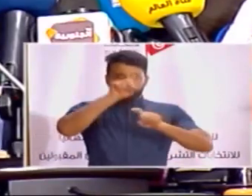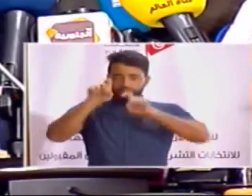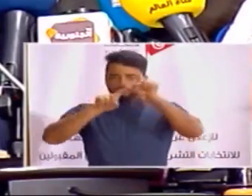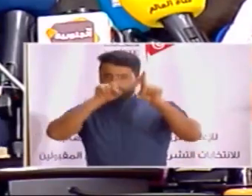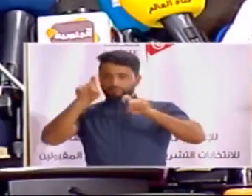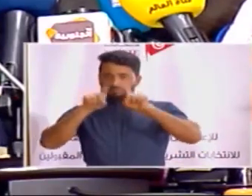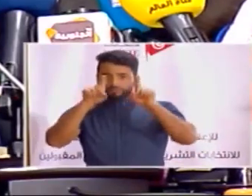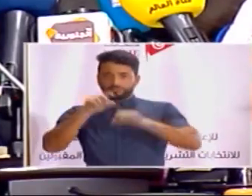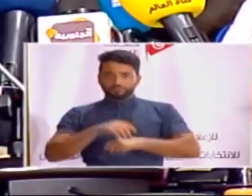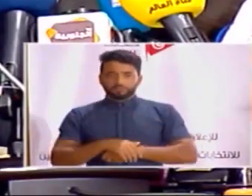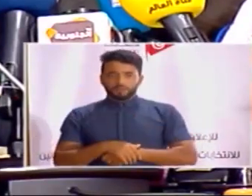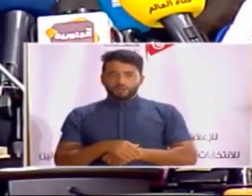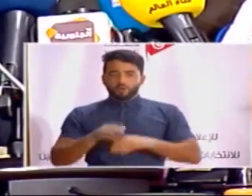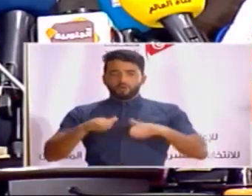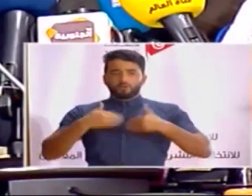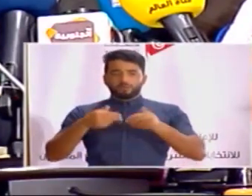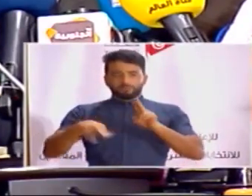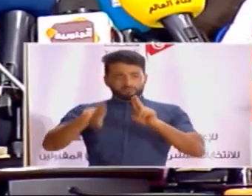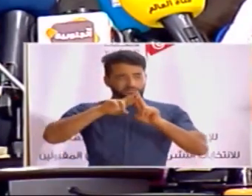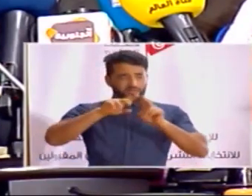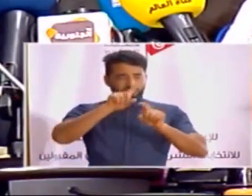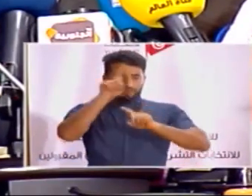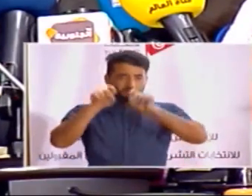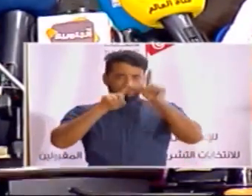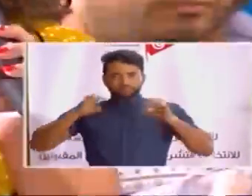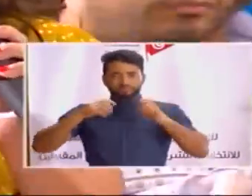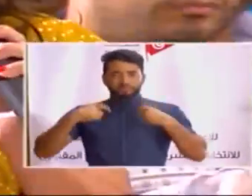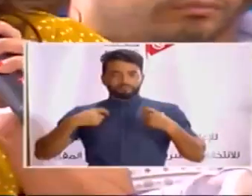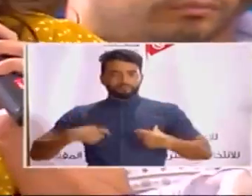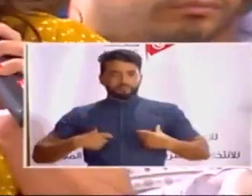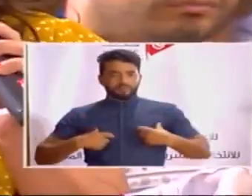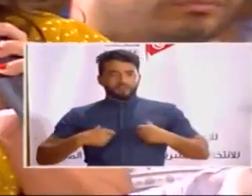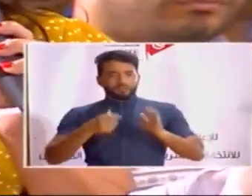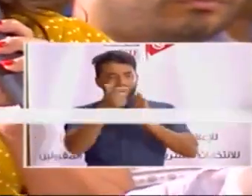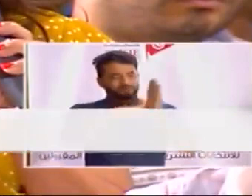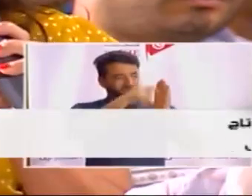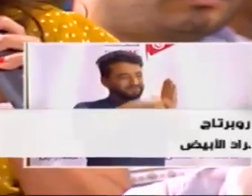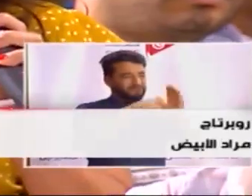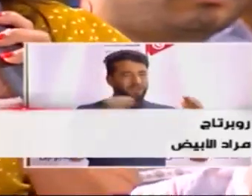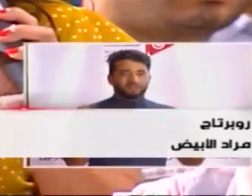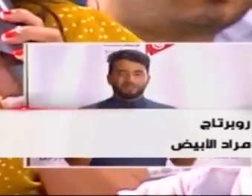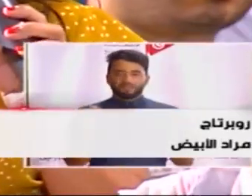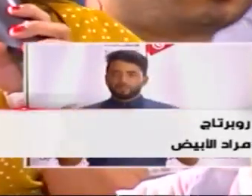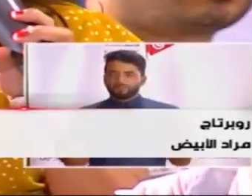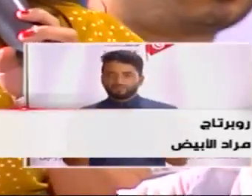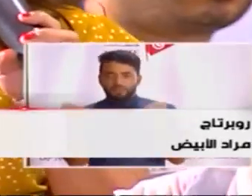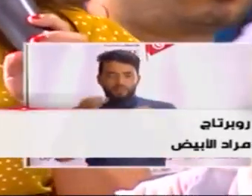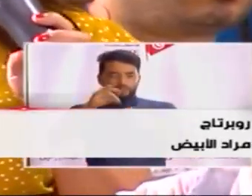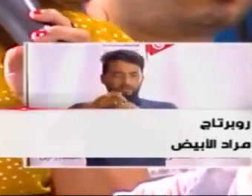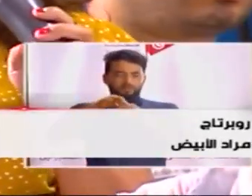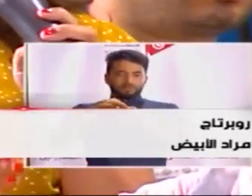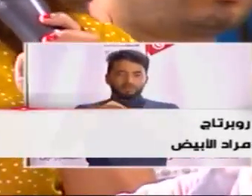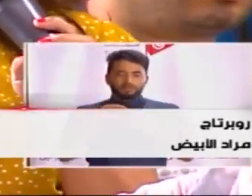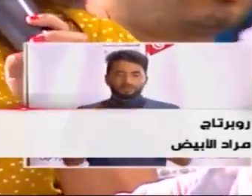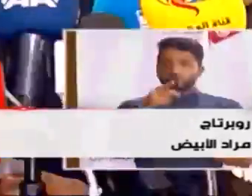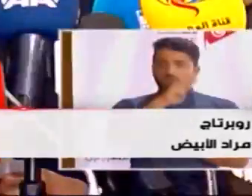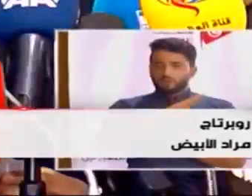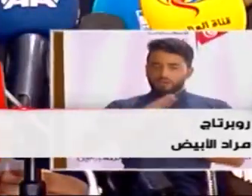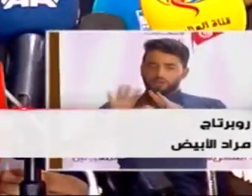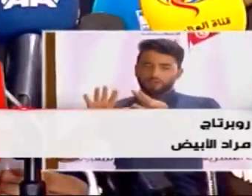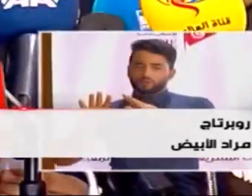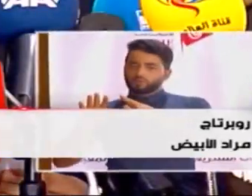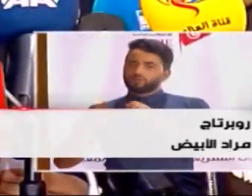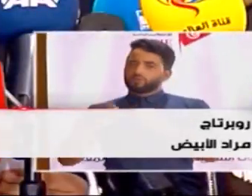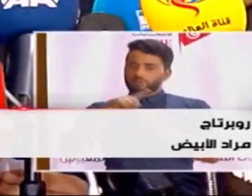الاقتراع ستكون متوفره في الاجال قال ان الهيئه نشرت على صفحتها الرسميه بموقع فيسبوك نموذجا